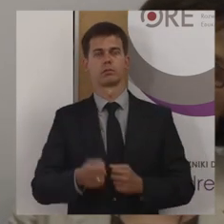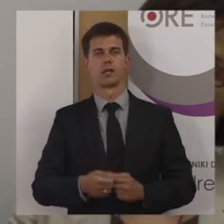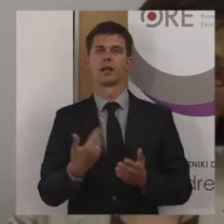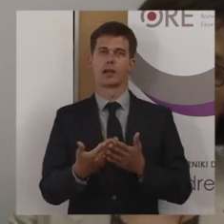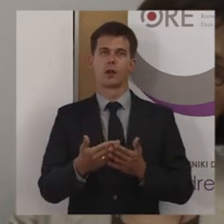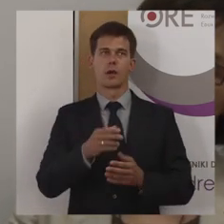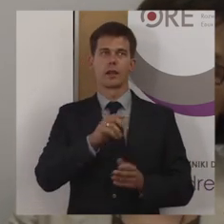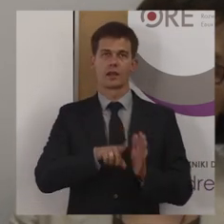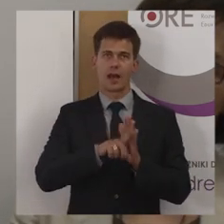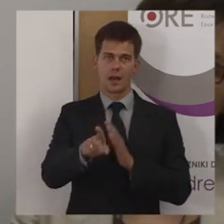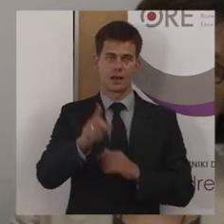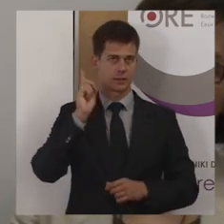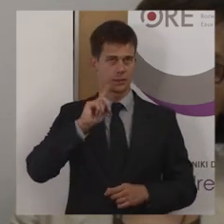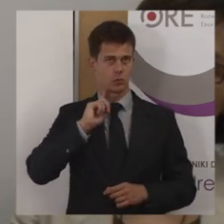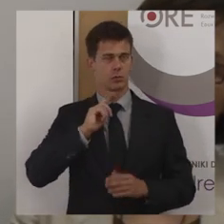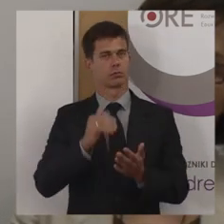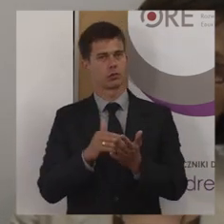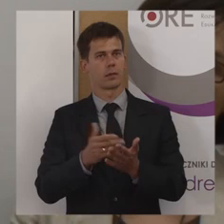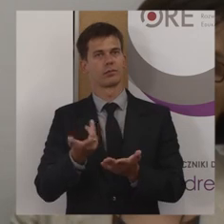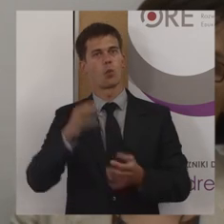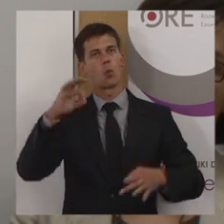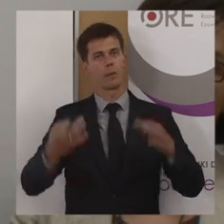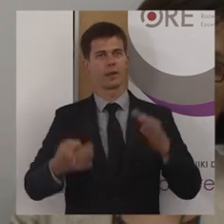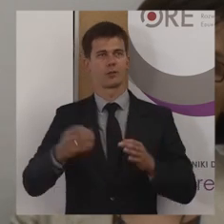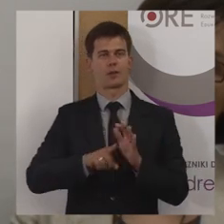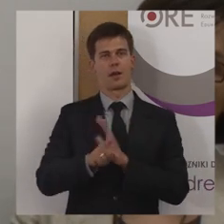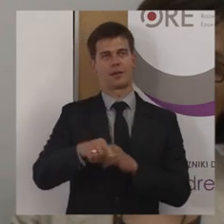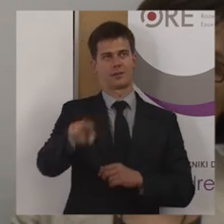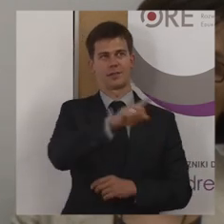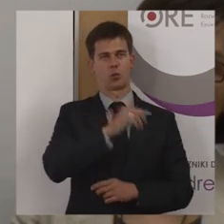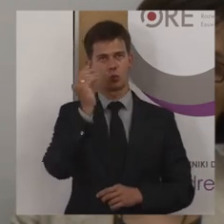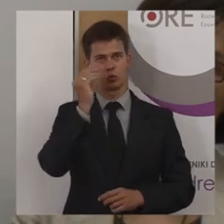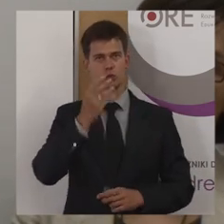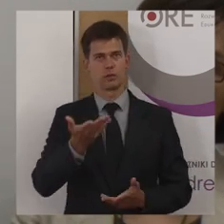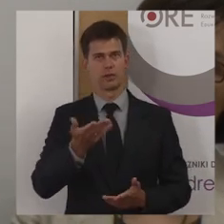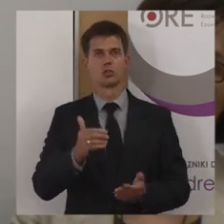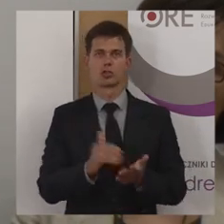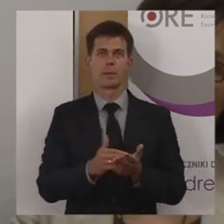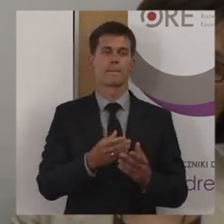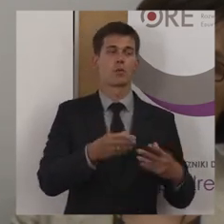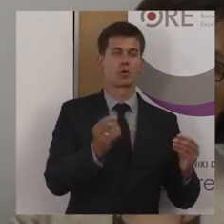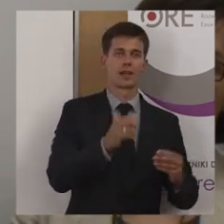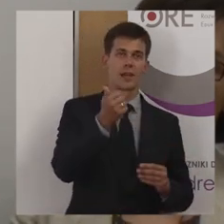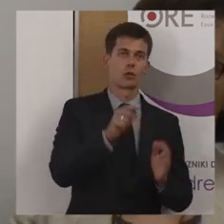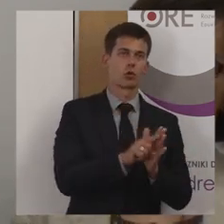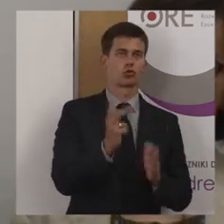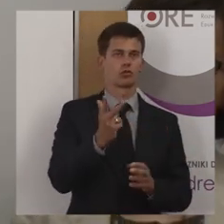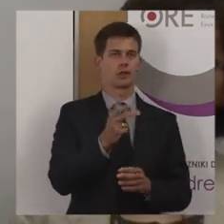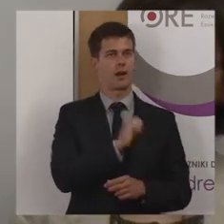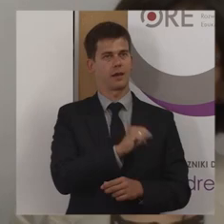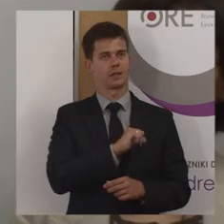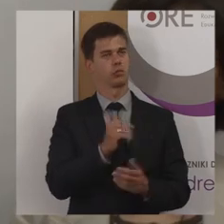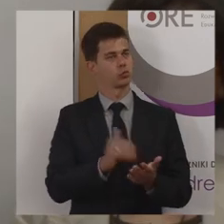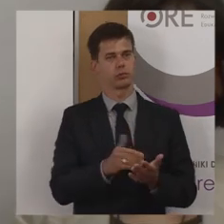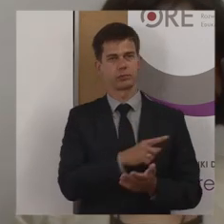przewidzieć, jakie umiejętności ci uczniowie będą musieli posiadać, które trzeba rozwinąć na poziomie 1-3. Także tyle.